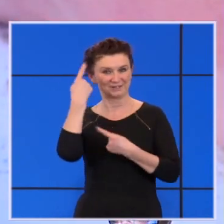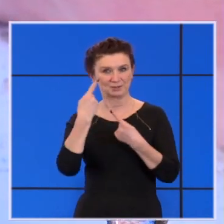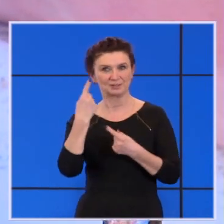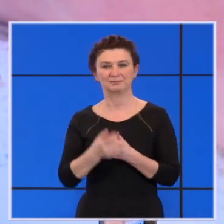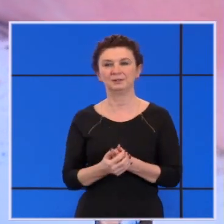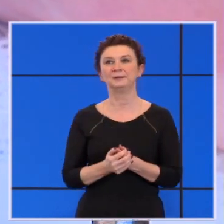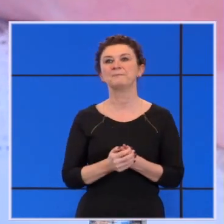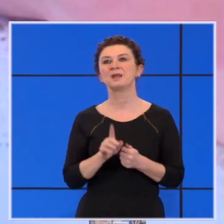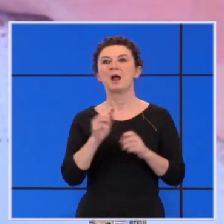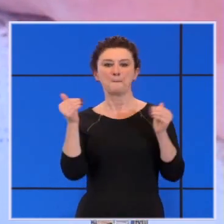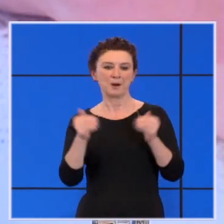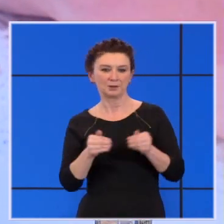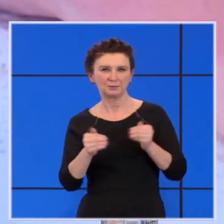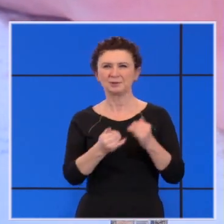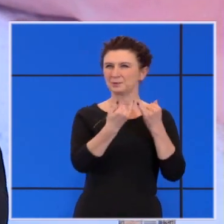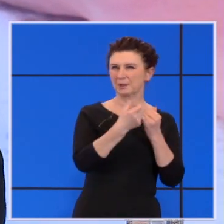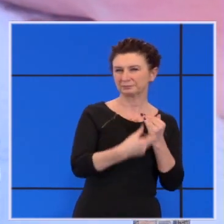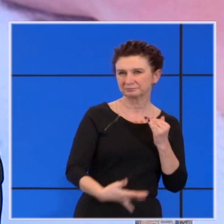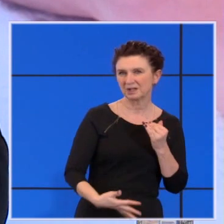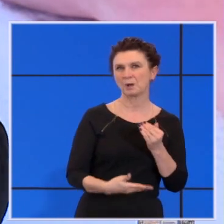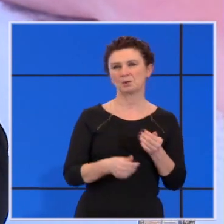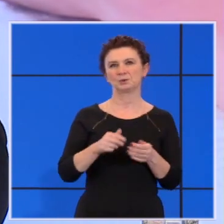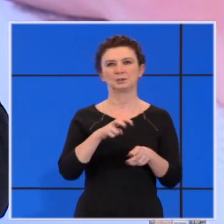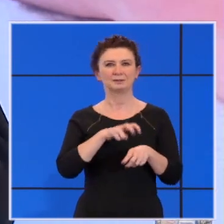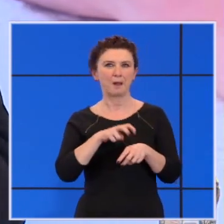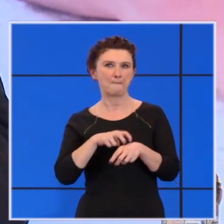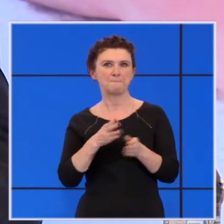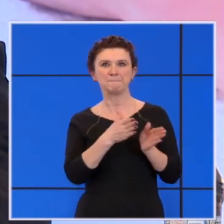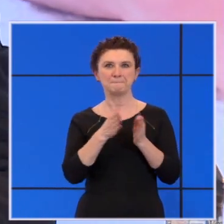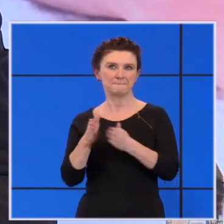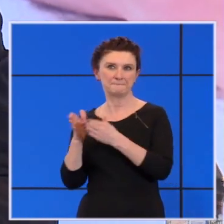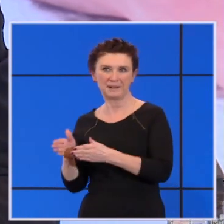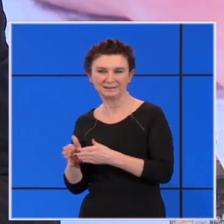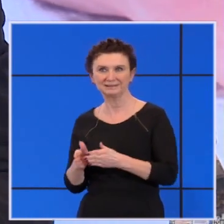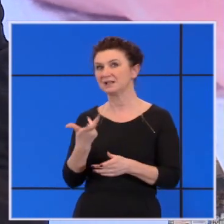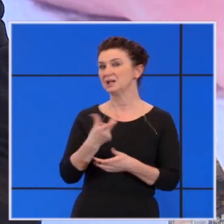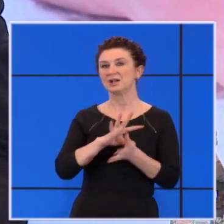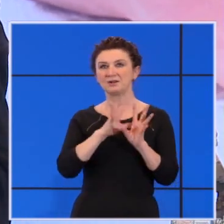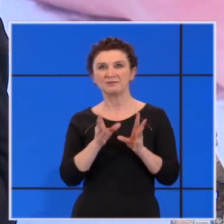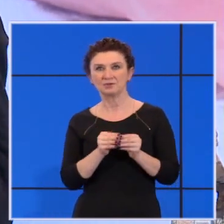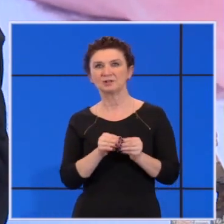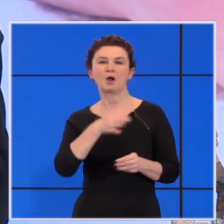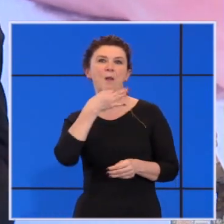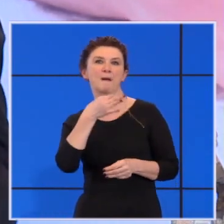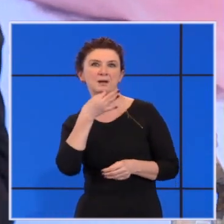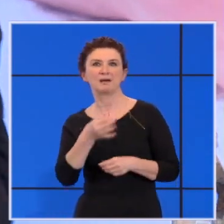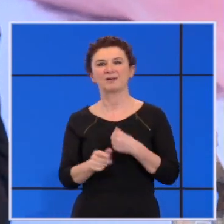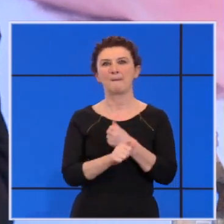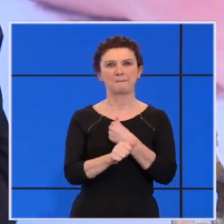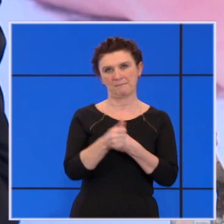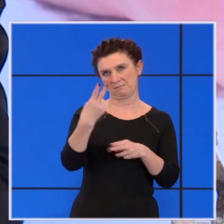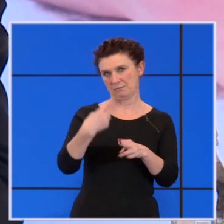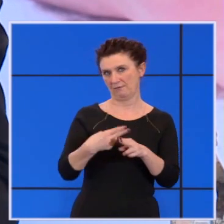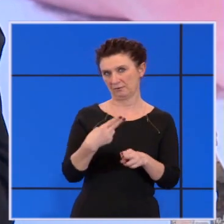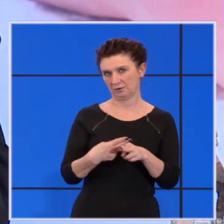medycznego znoszenia skutków danej choroby naprawiają przyczynę danej choroby. I to rozumowanie wydaje